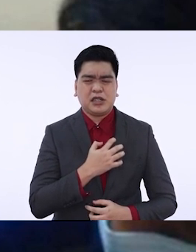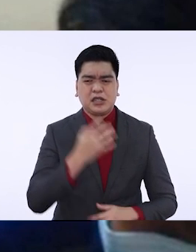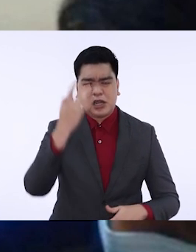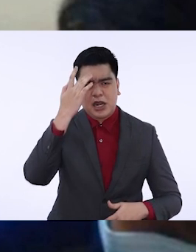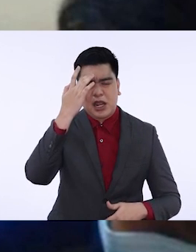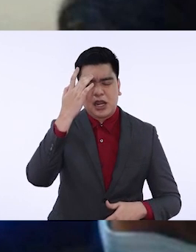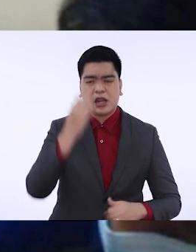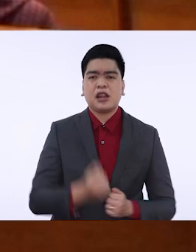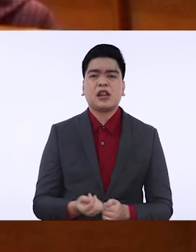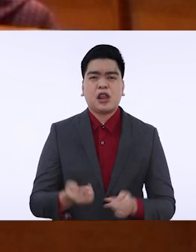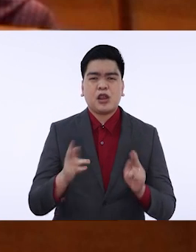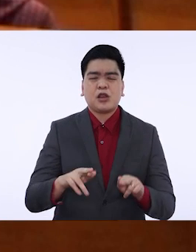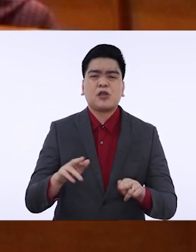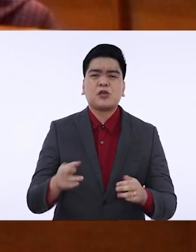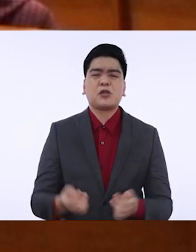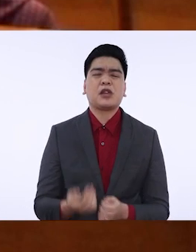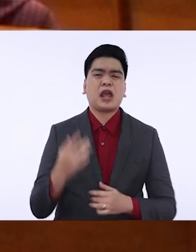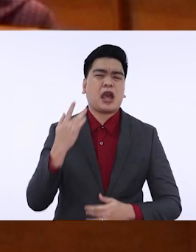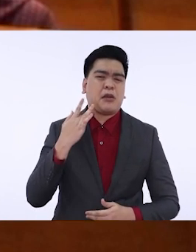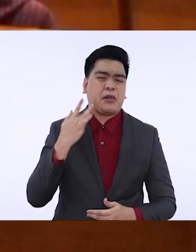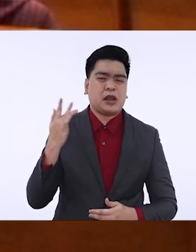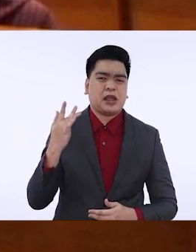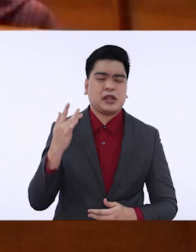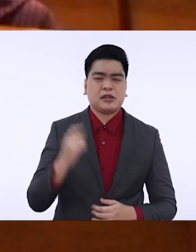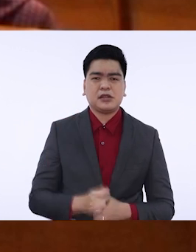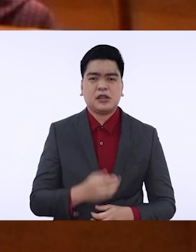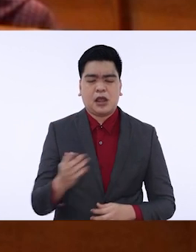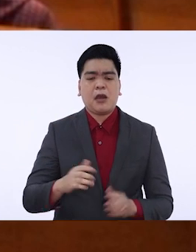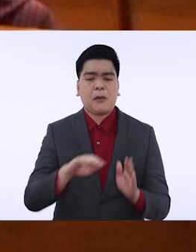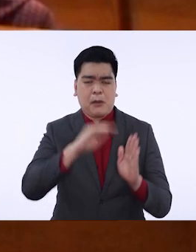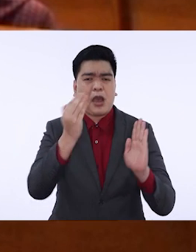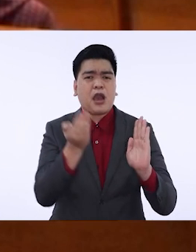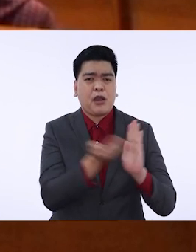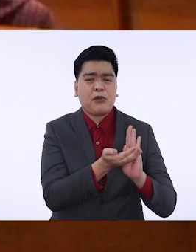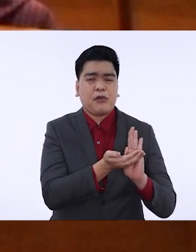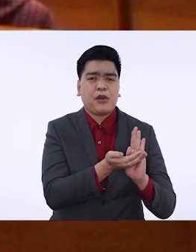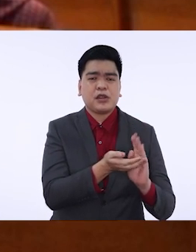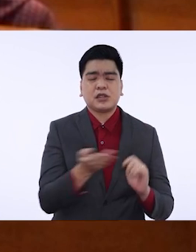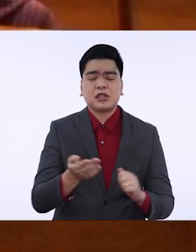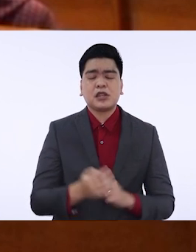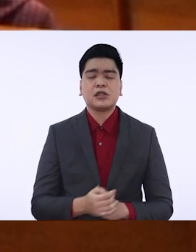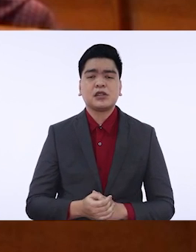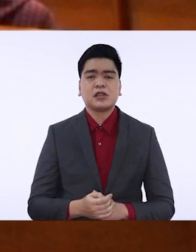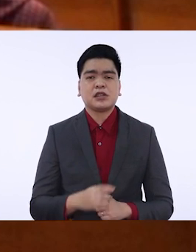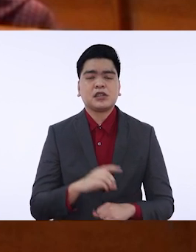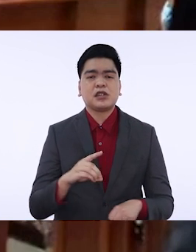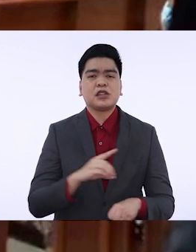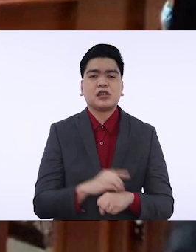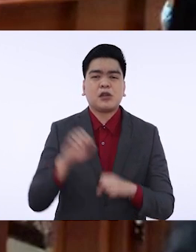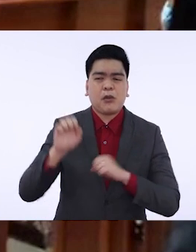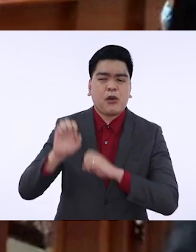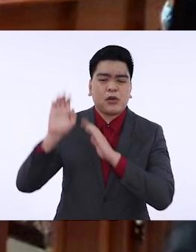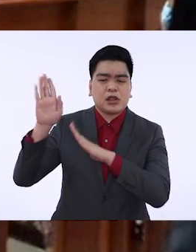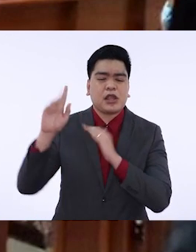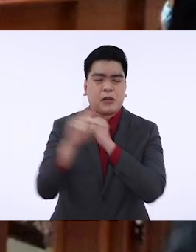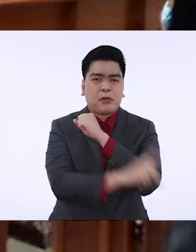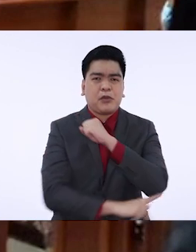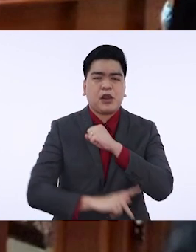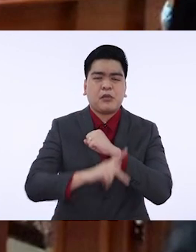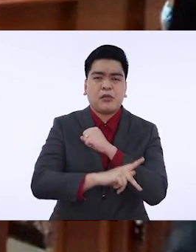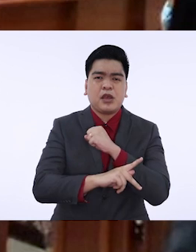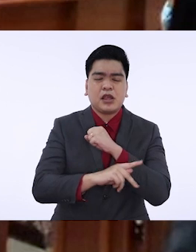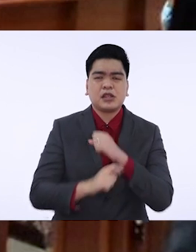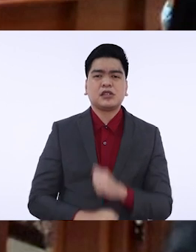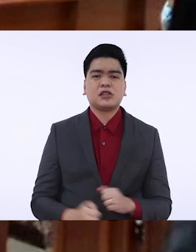sakit na nakamamatay. Kaya naman para makaiwas sa mga kapatid sa lokal ng mangkayan sa distrito ng Mountain Province sa ganitong pagkakaroon